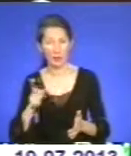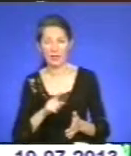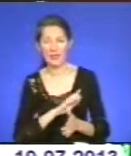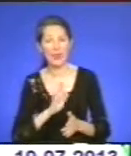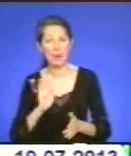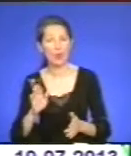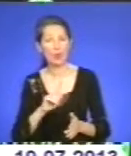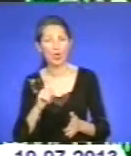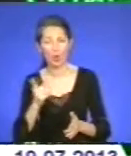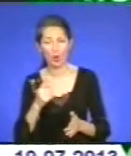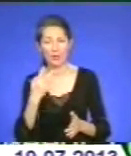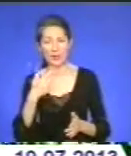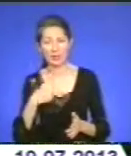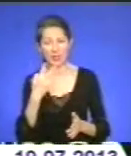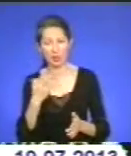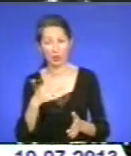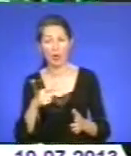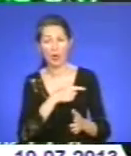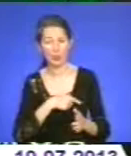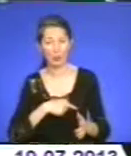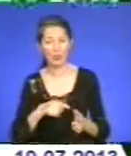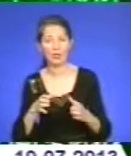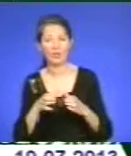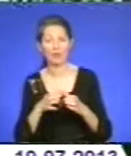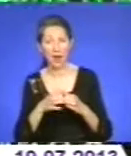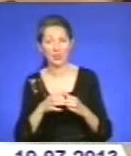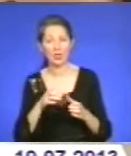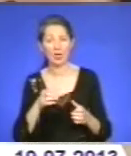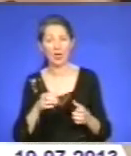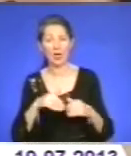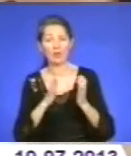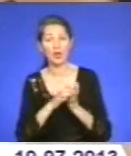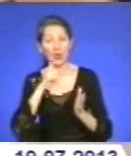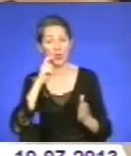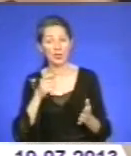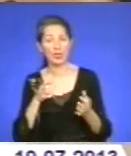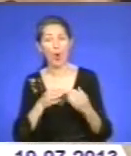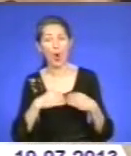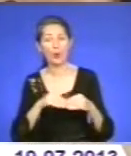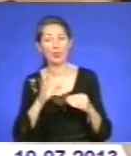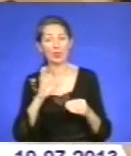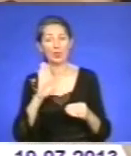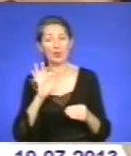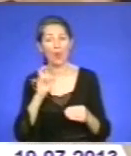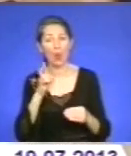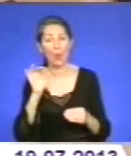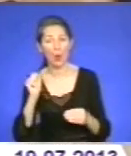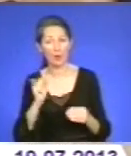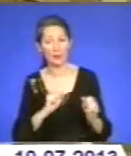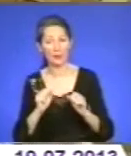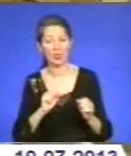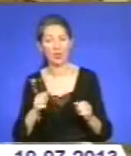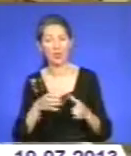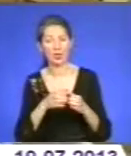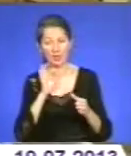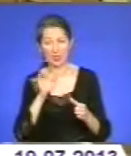із 34 депутатів від фракції Всеукраїнського об'єднання «Свобода». Керівник фракції Володимир Стаюра заявив, що його однопартійці не